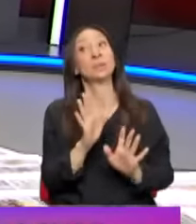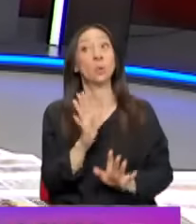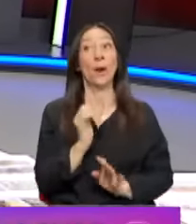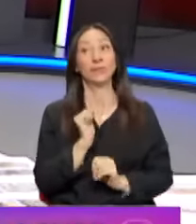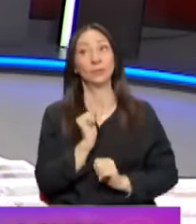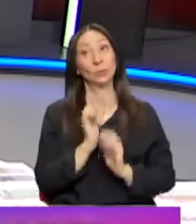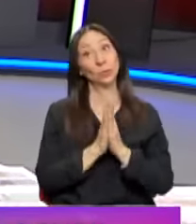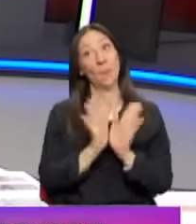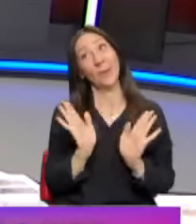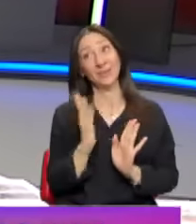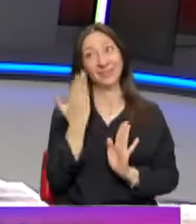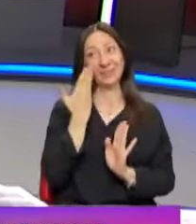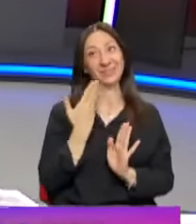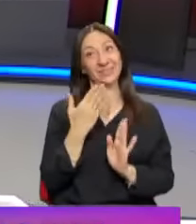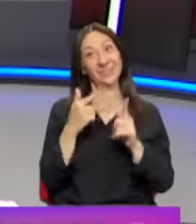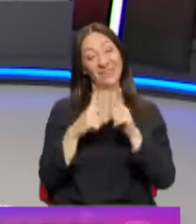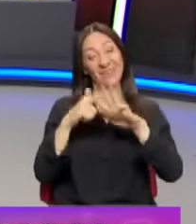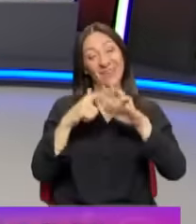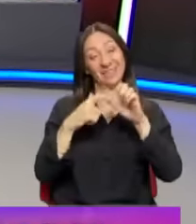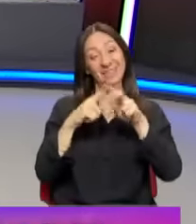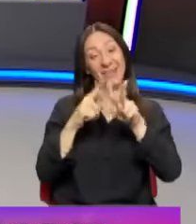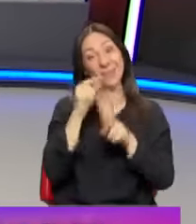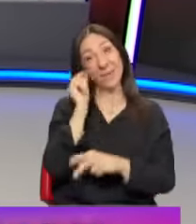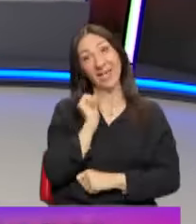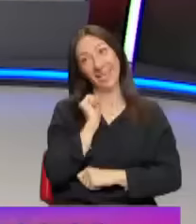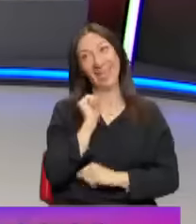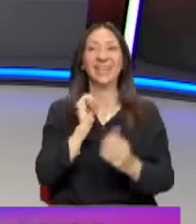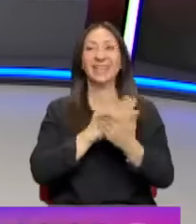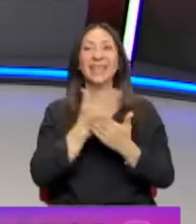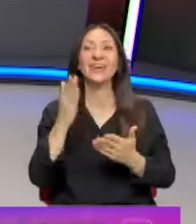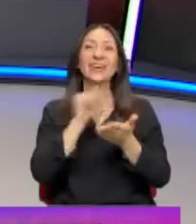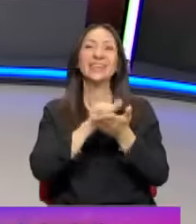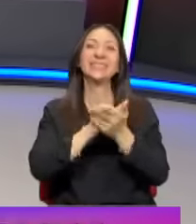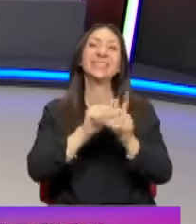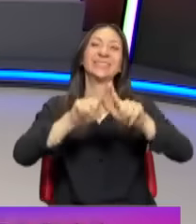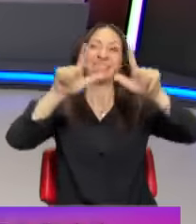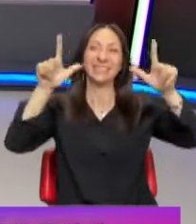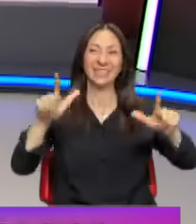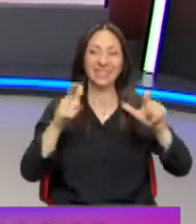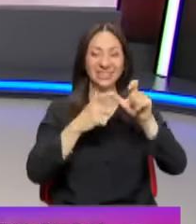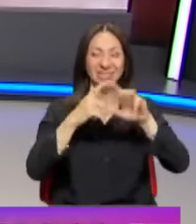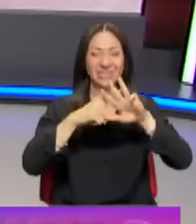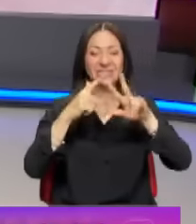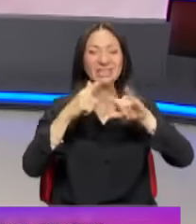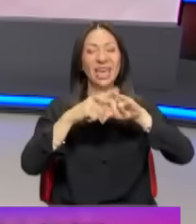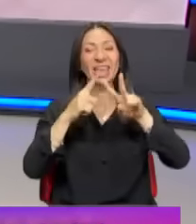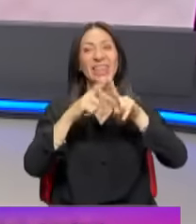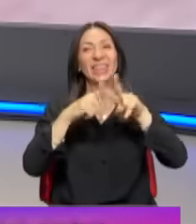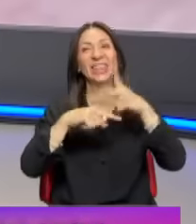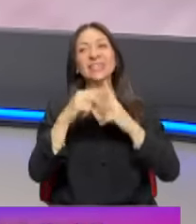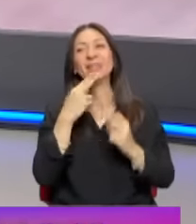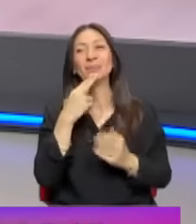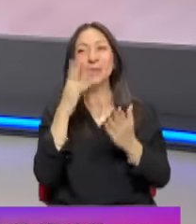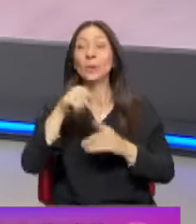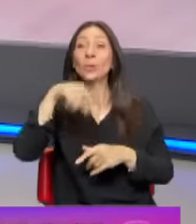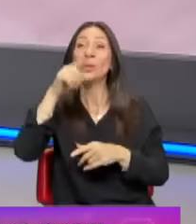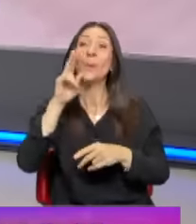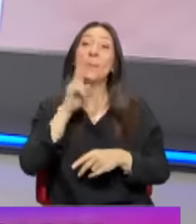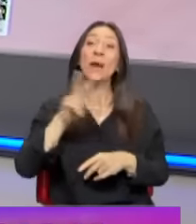Kusura bakmayınız sevgili izleyicimiz Fersan Bey. Devam edelim. Gazeteleri rica edeceğim Şeynaz Ersoy'dan. Şöyle bir gündemi